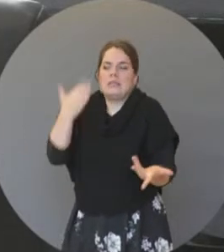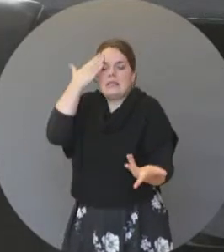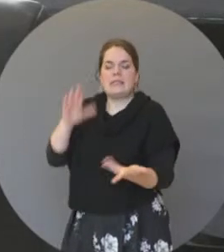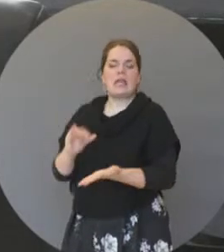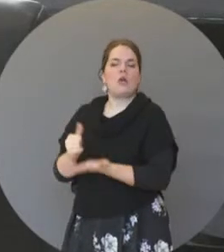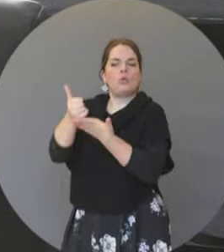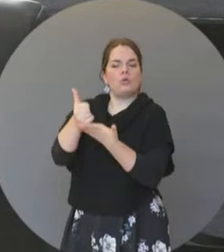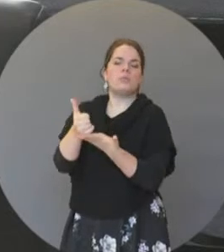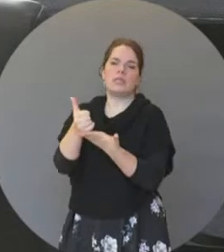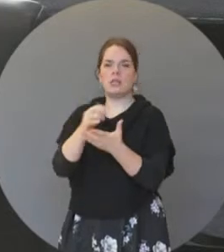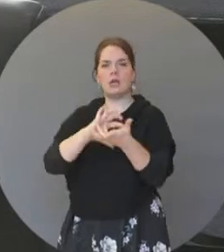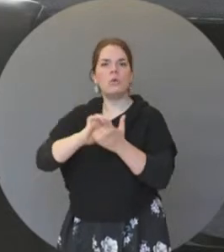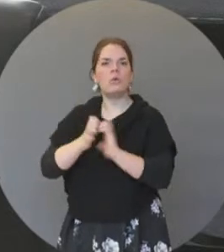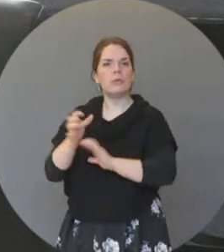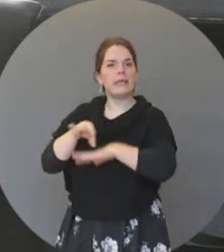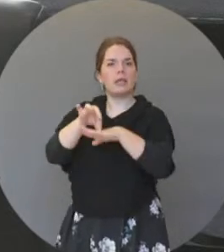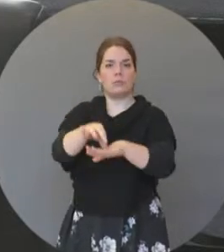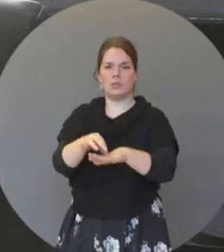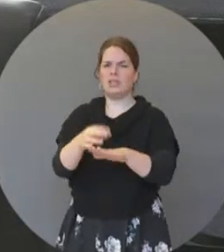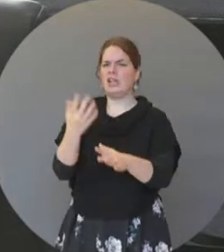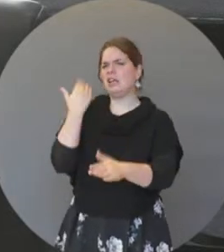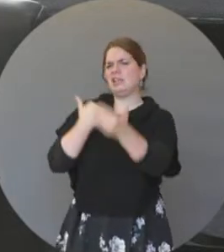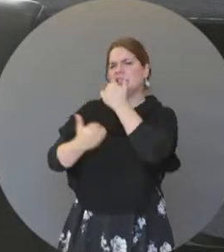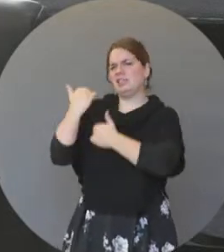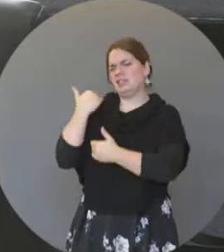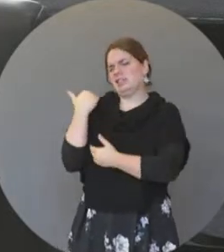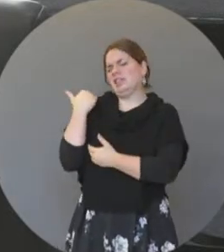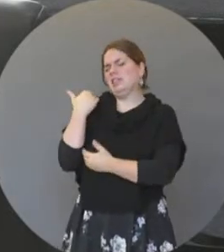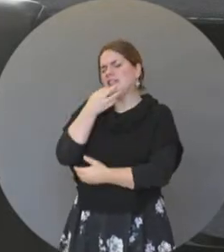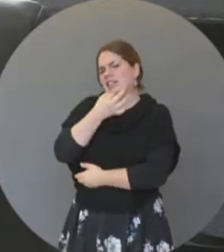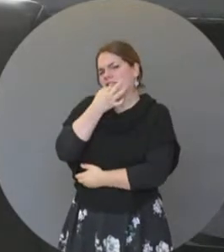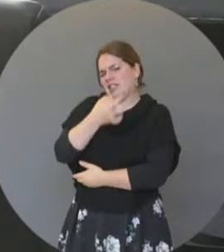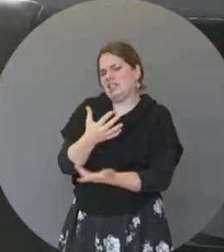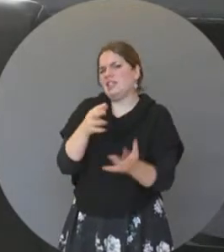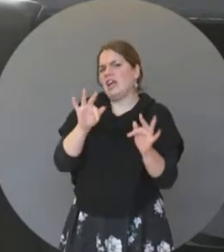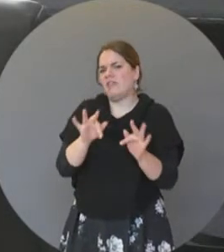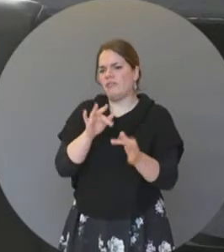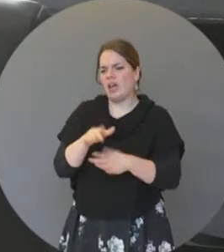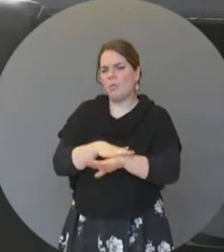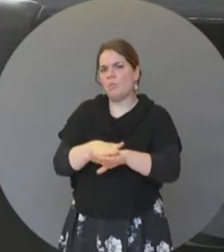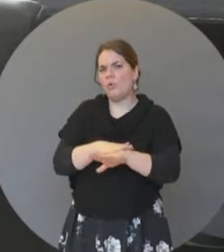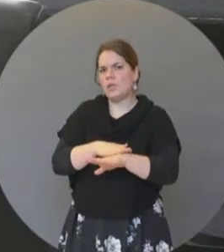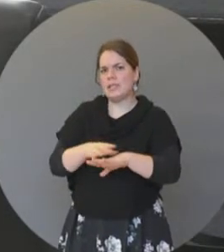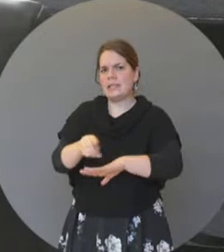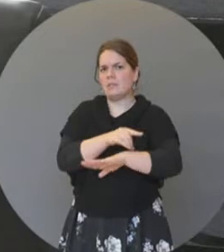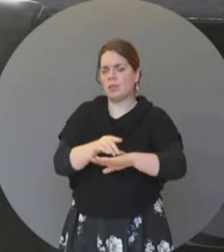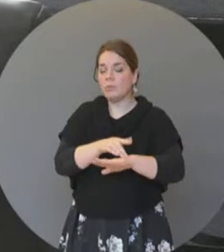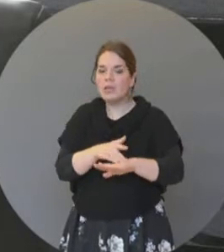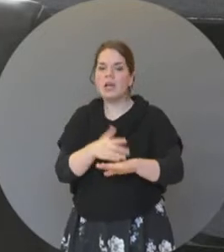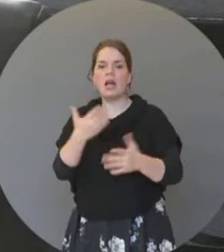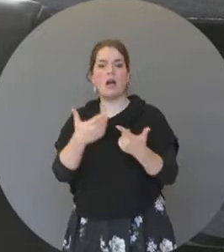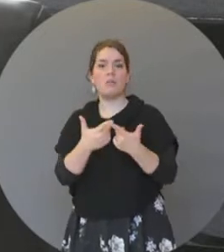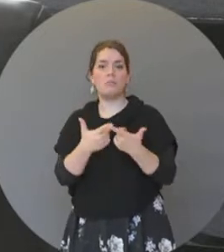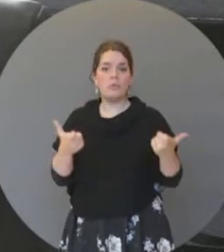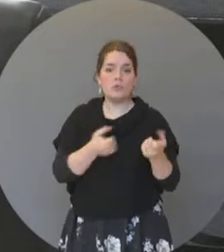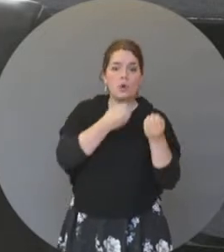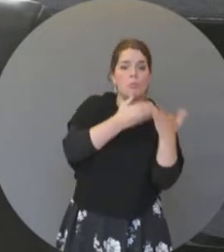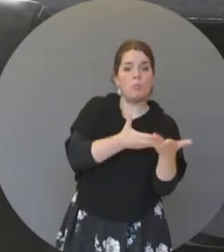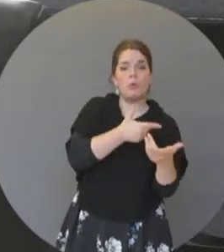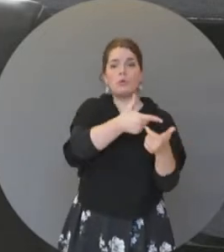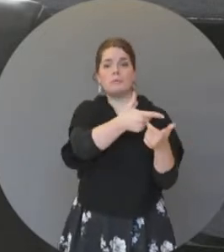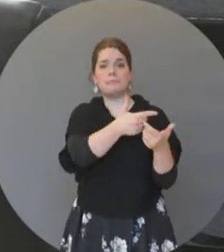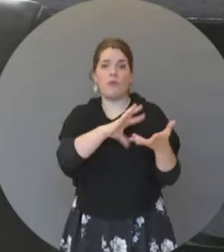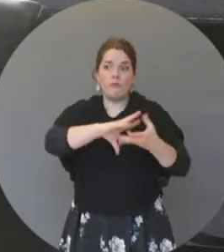l'heure sur les sur les différents politiques de débat départementaux on a effectivement des dispositifs différents multiples